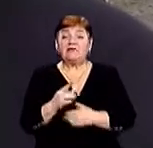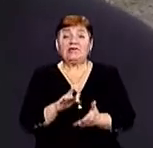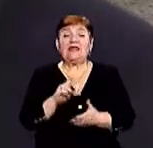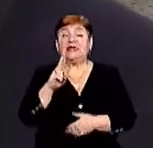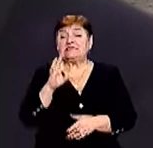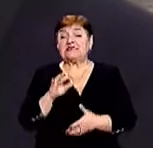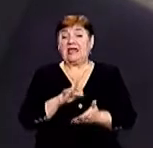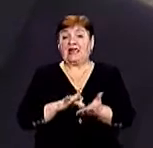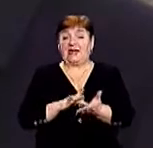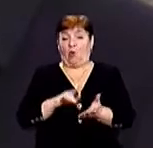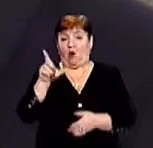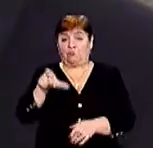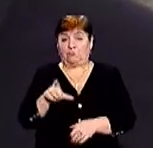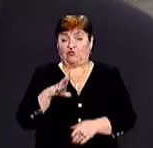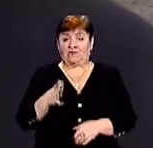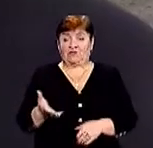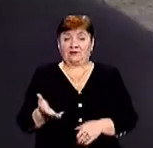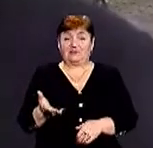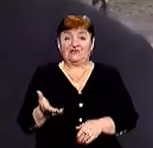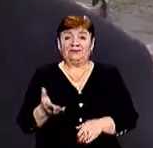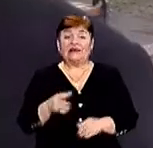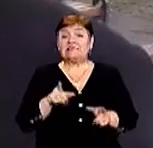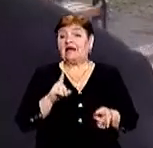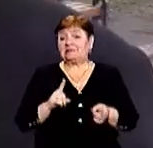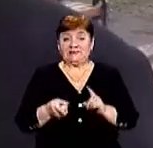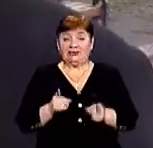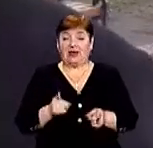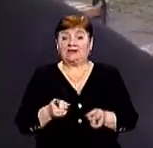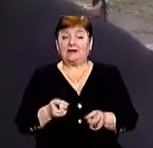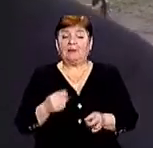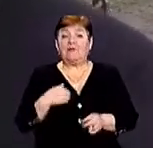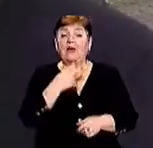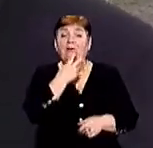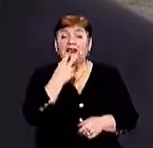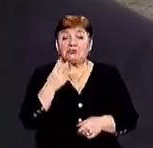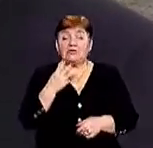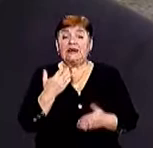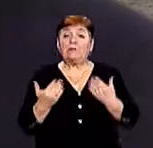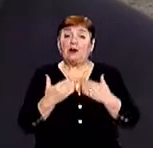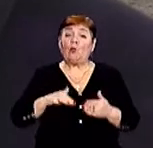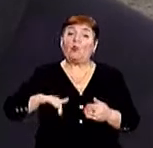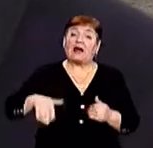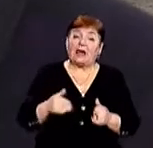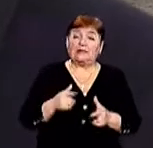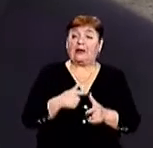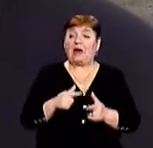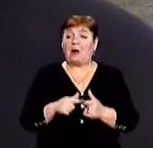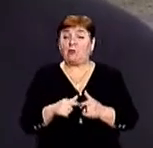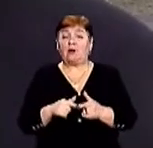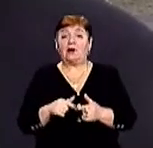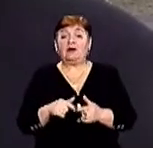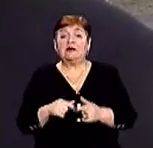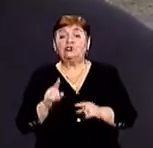був, тому що, ну, зазвичай ми бачимо, що якщо десь украли або щось відбулося, винуваті